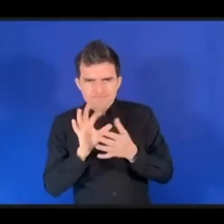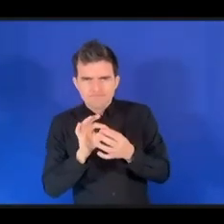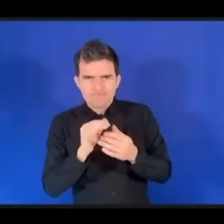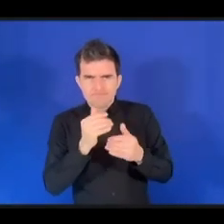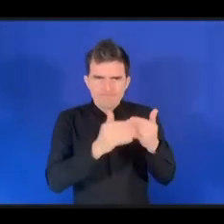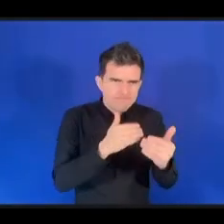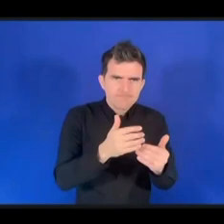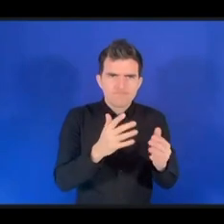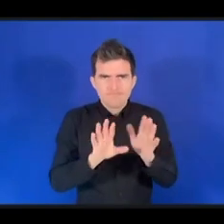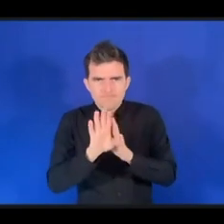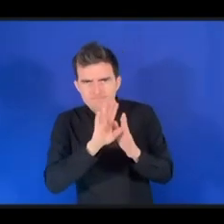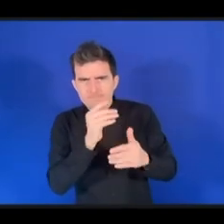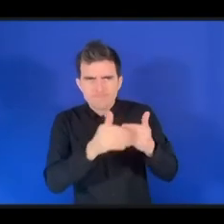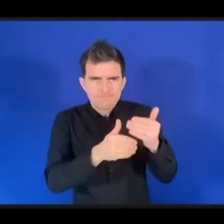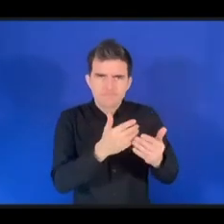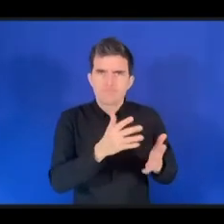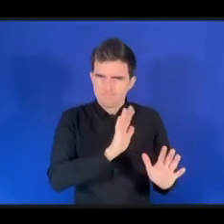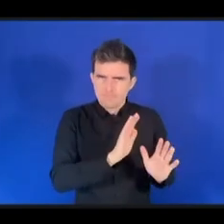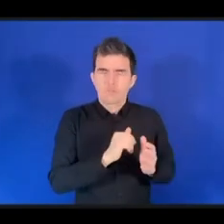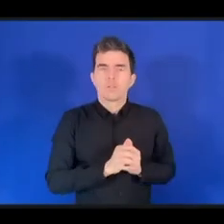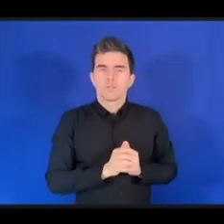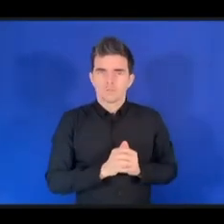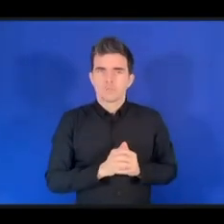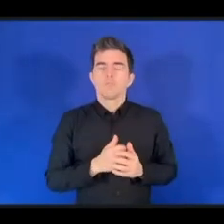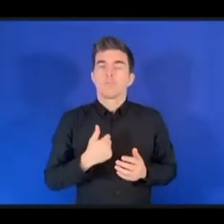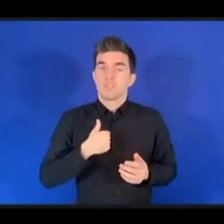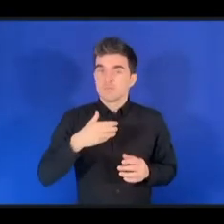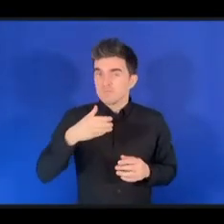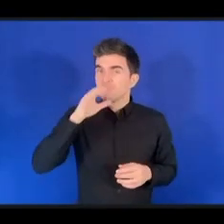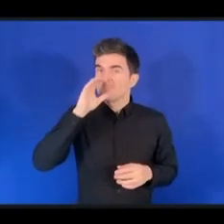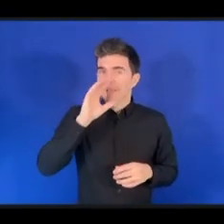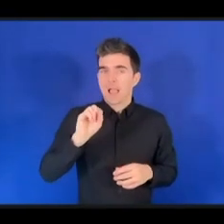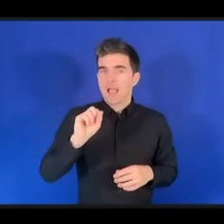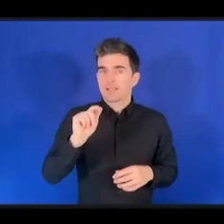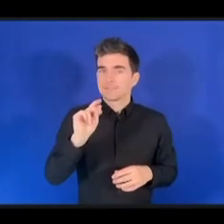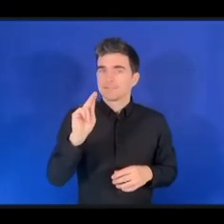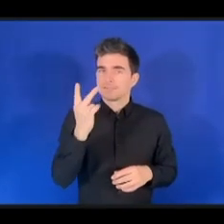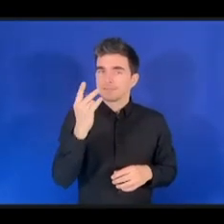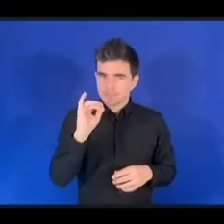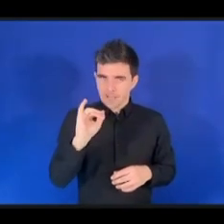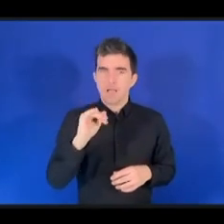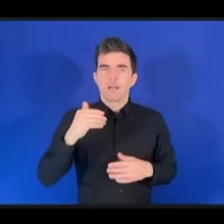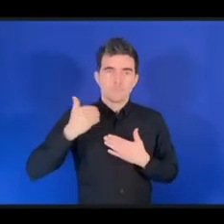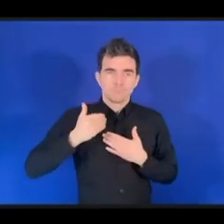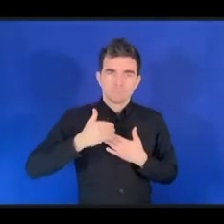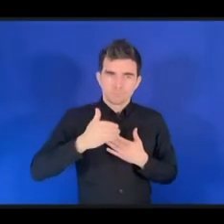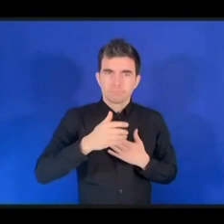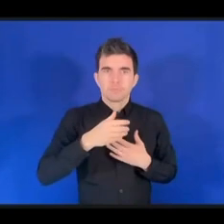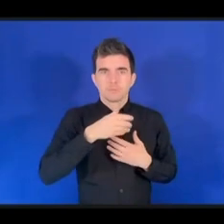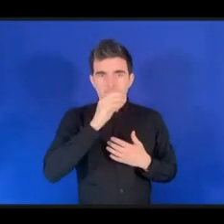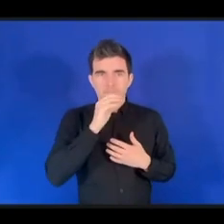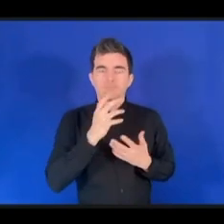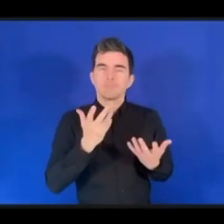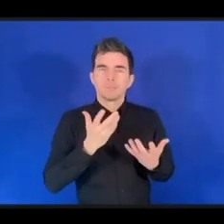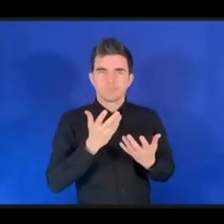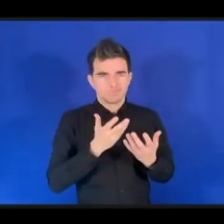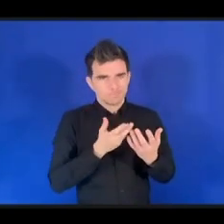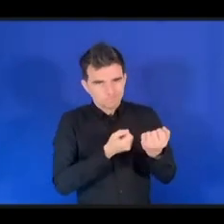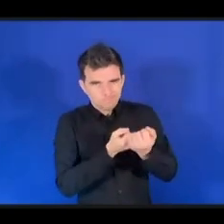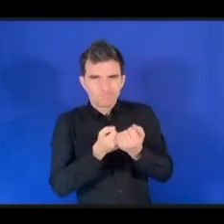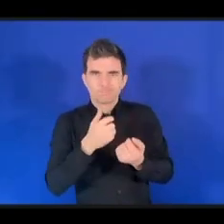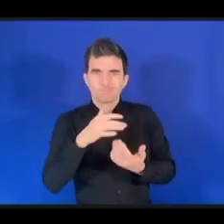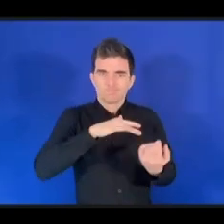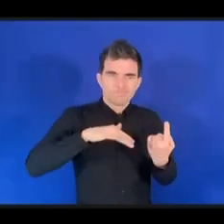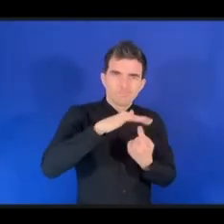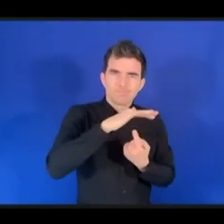悠久的。我每天都要喝一点清酒啊，从而呢能够为我们的清酒的酿造技术呢继续